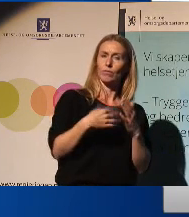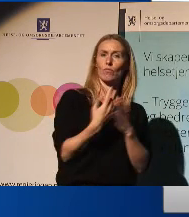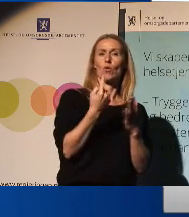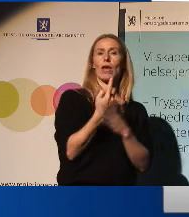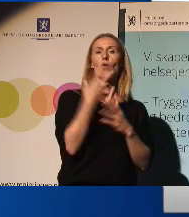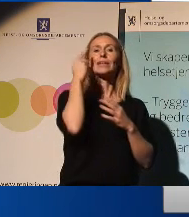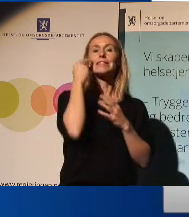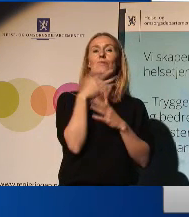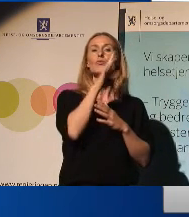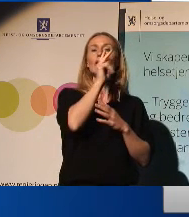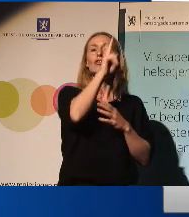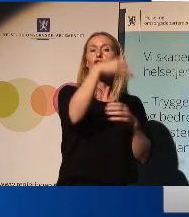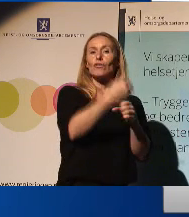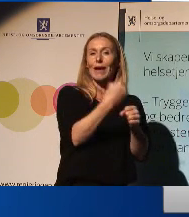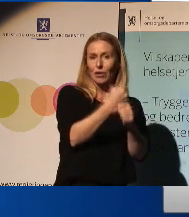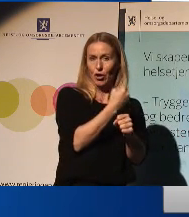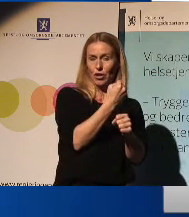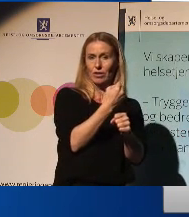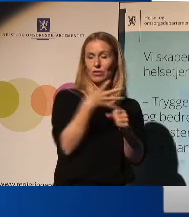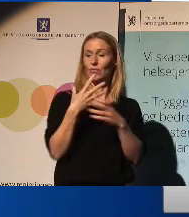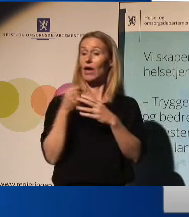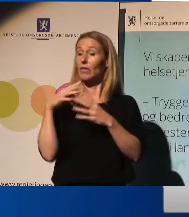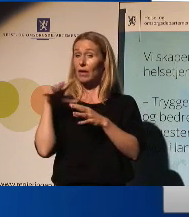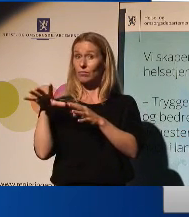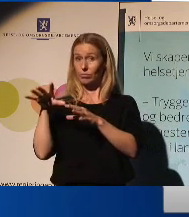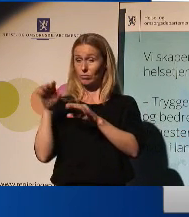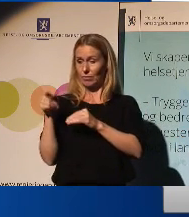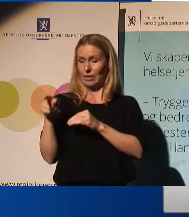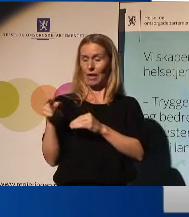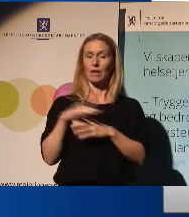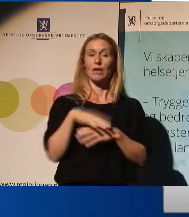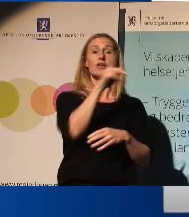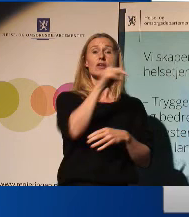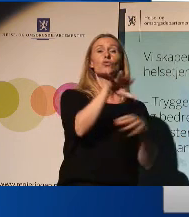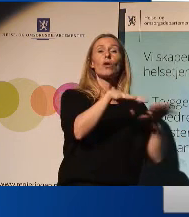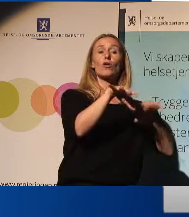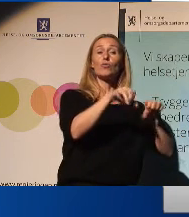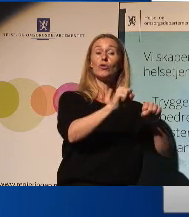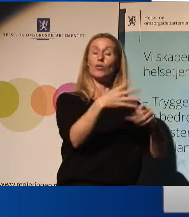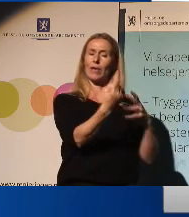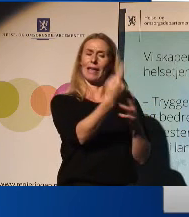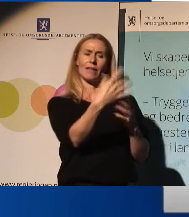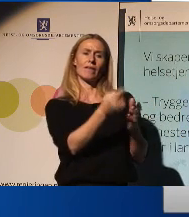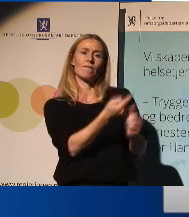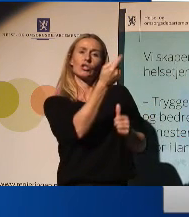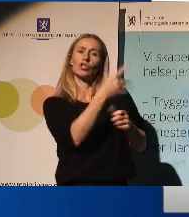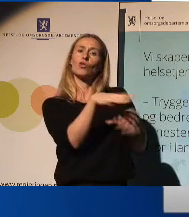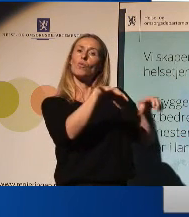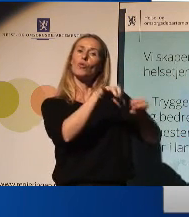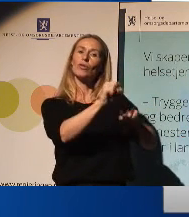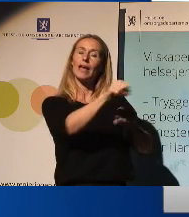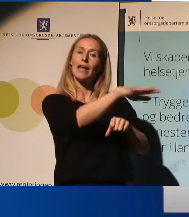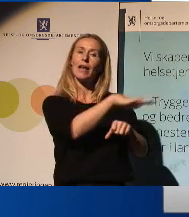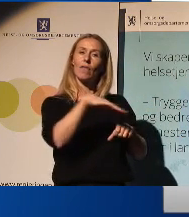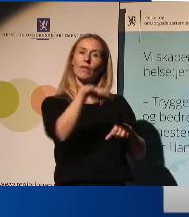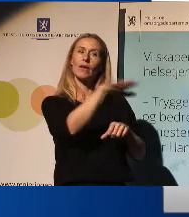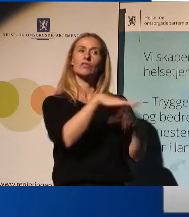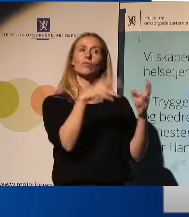nemlig hverdagsrehabilitering. Det gjorde Sola kommune til en av de første kommunene i landet som tok i bruk